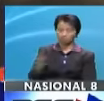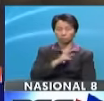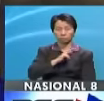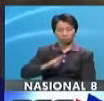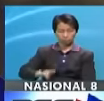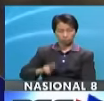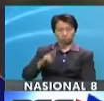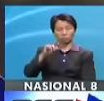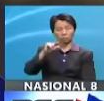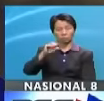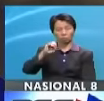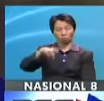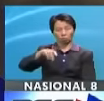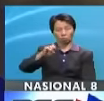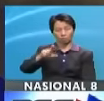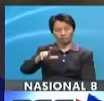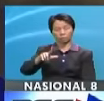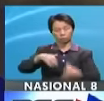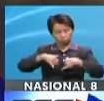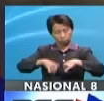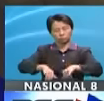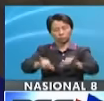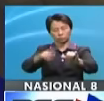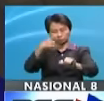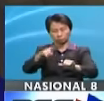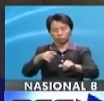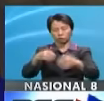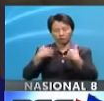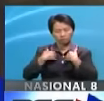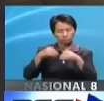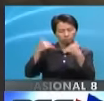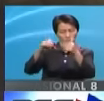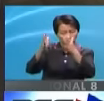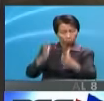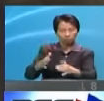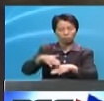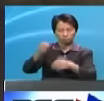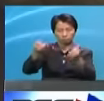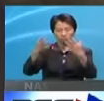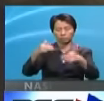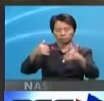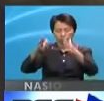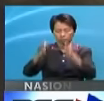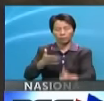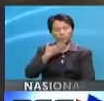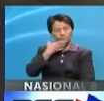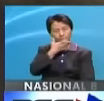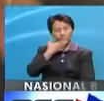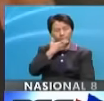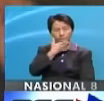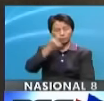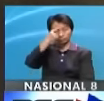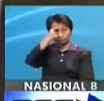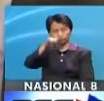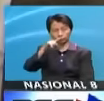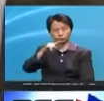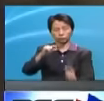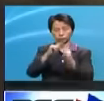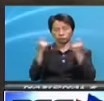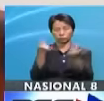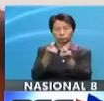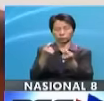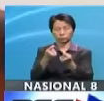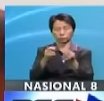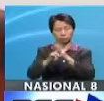itu bagi melahirkan pemain-pemain ramai lagi, pemain-pemain muda untuk pasukan senior